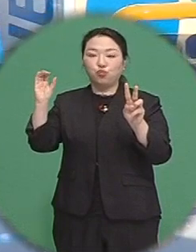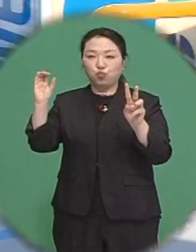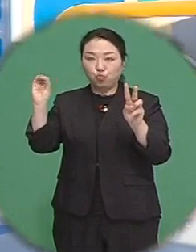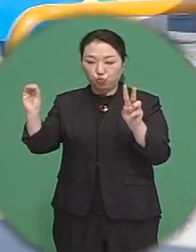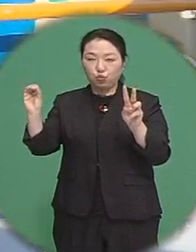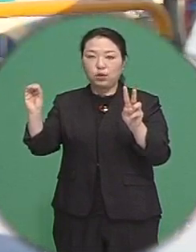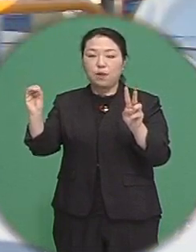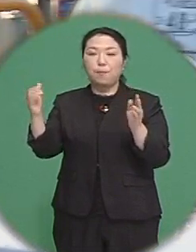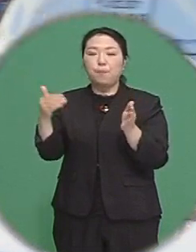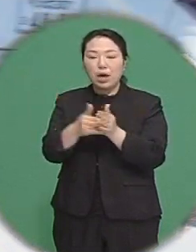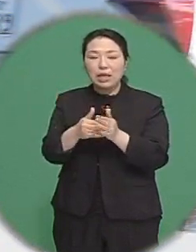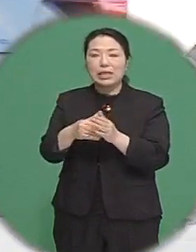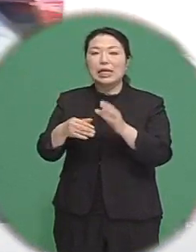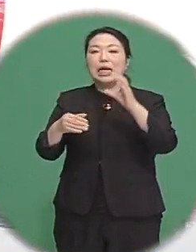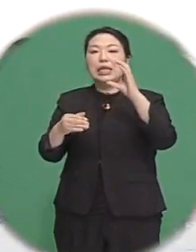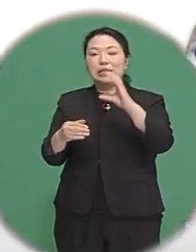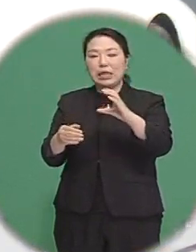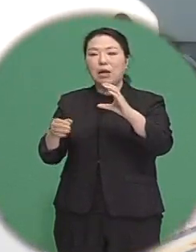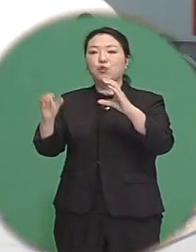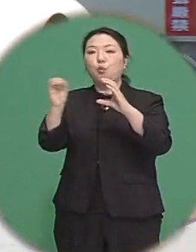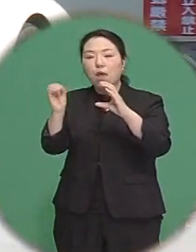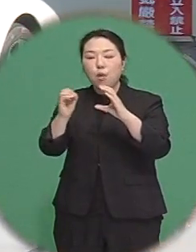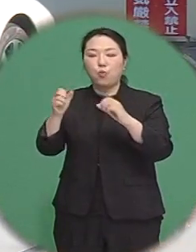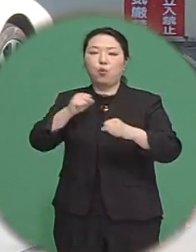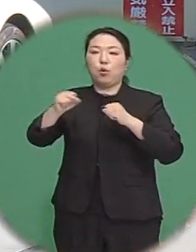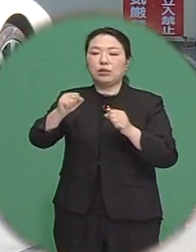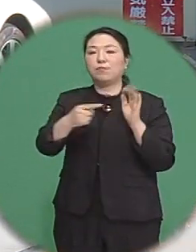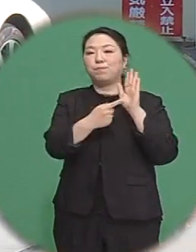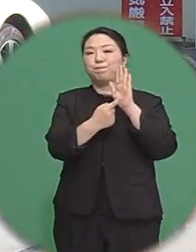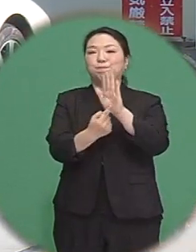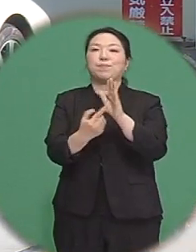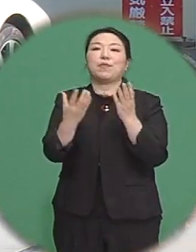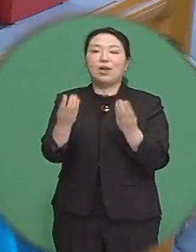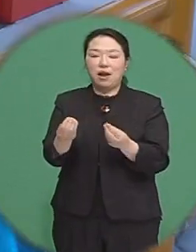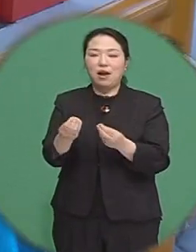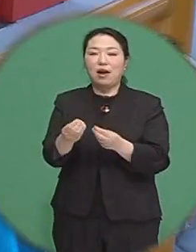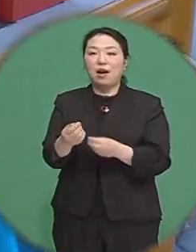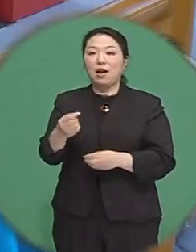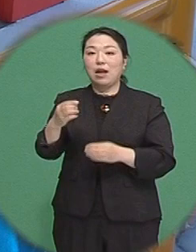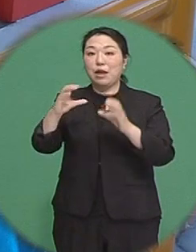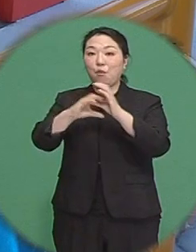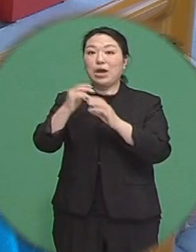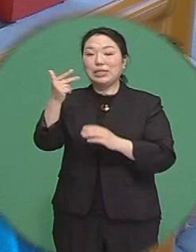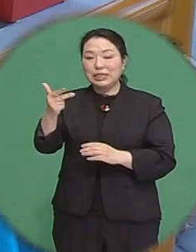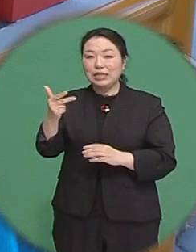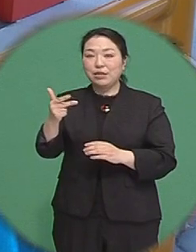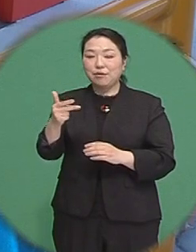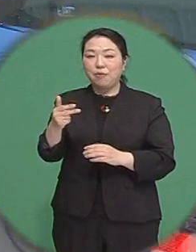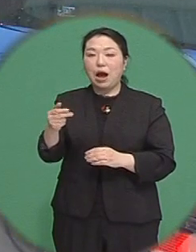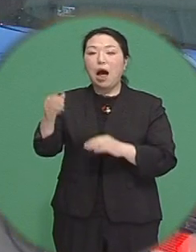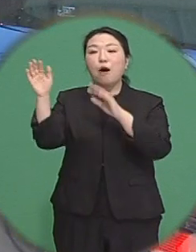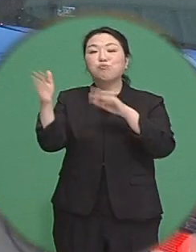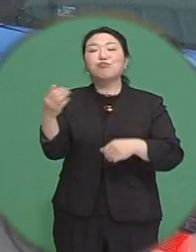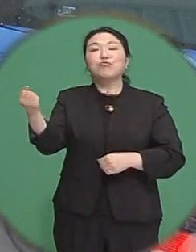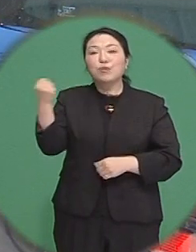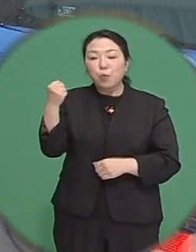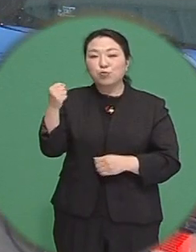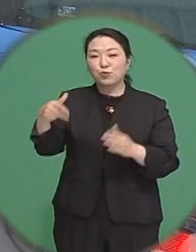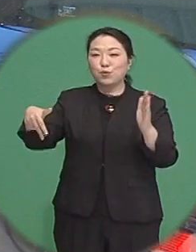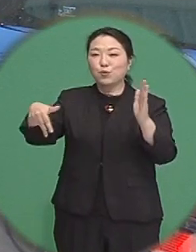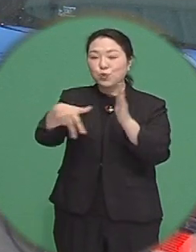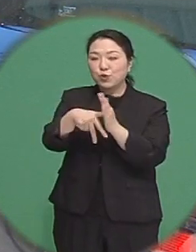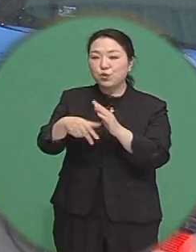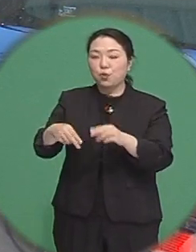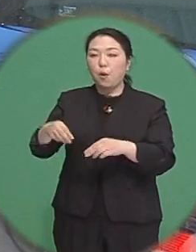方針を打ち出しました本州はこれまで風力や水素バッテリーなど次世代エネルギーの利活用を